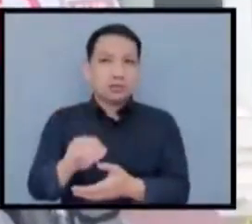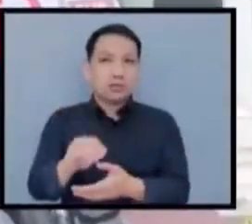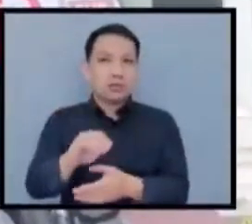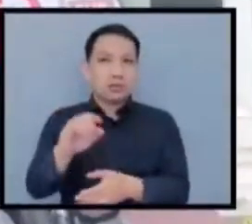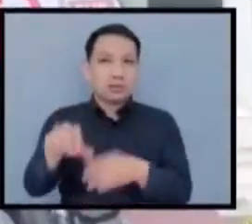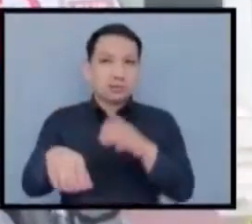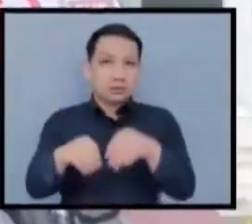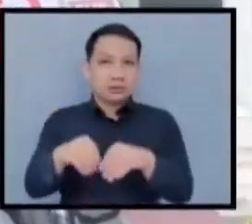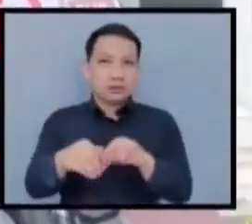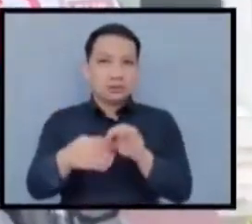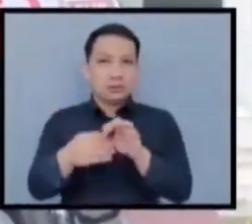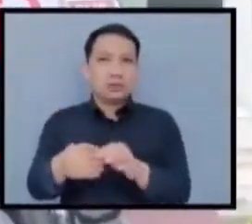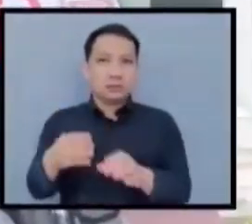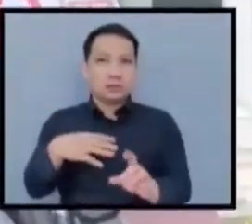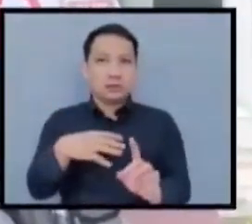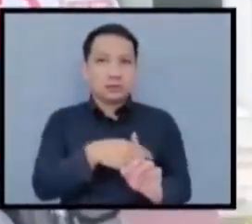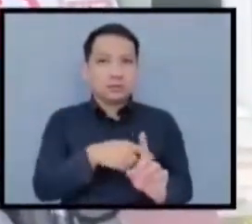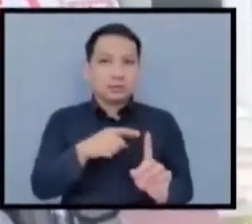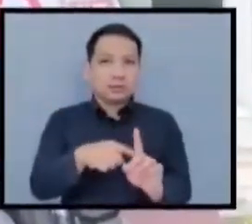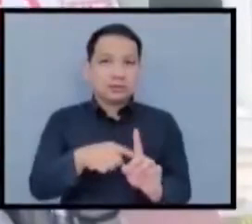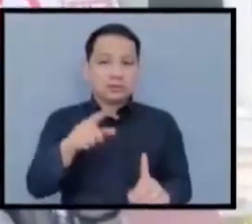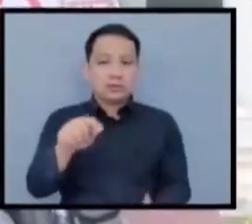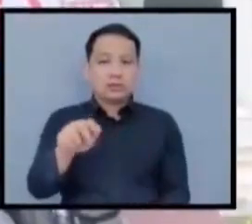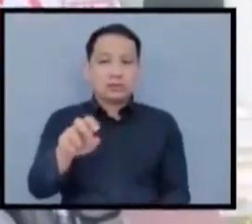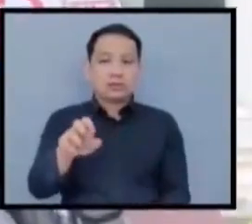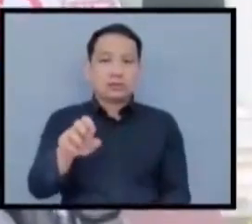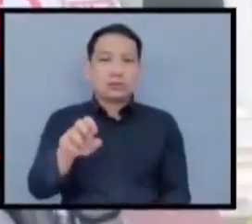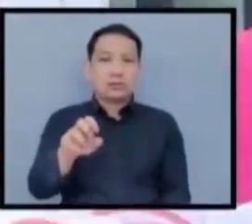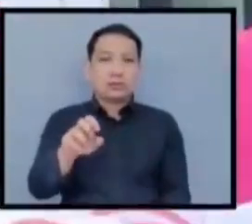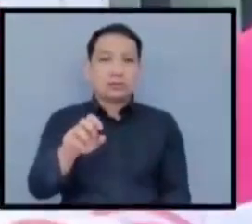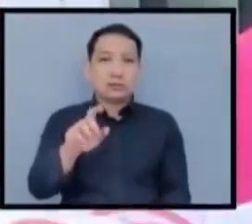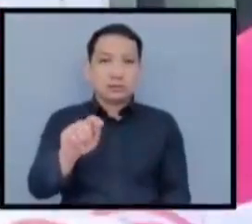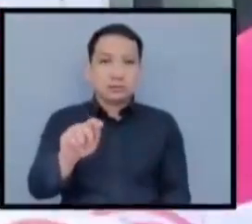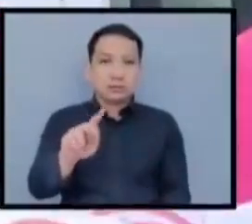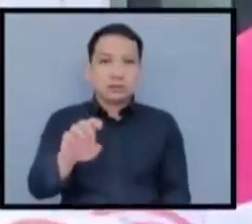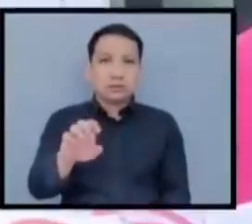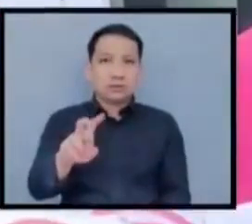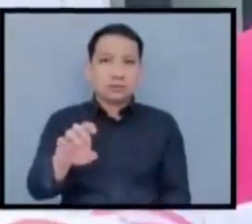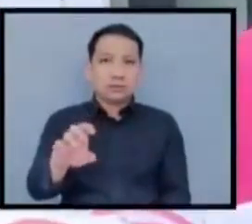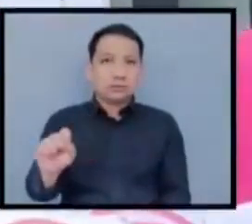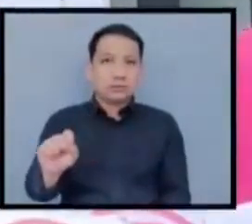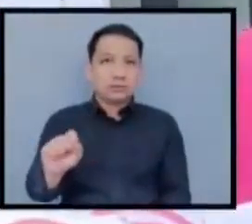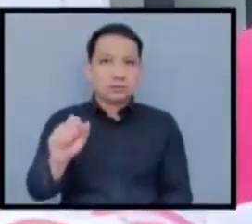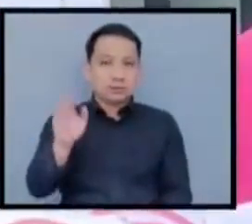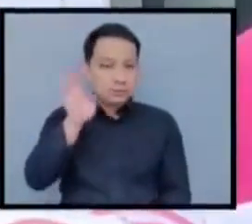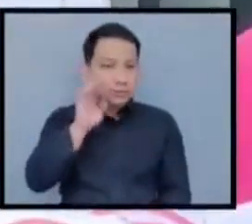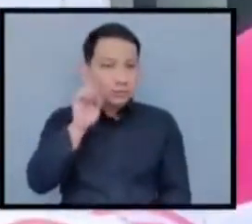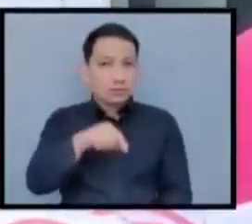si Congressman Teves as well as yung kapatid niya na si Governor Pride. Pressure to